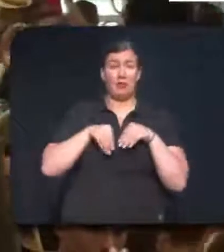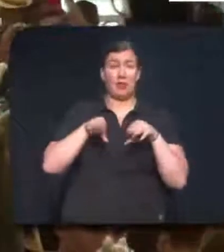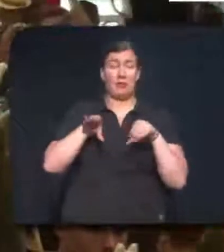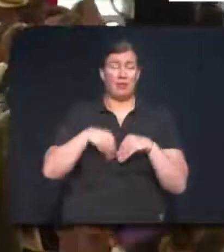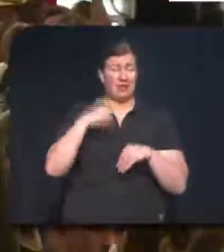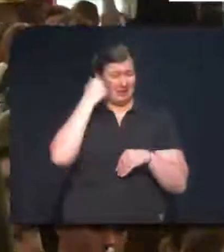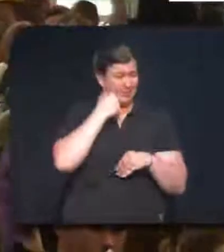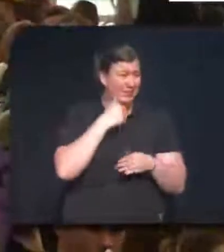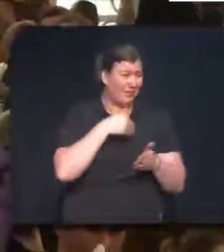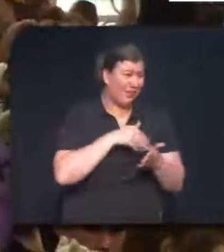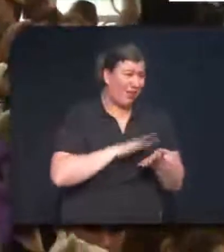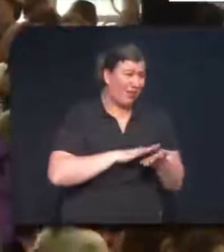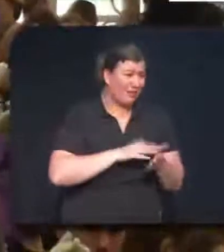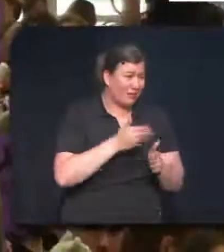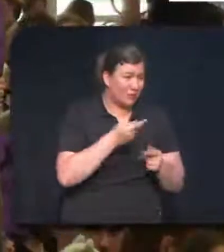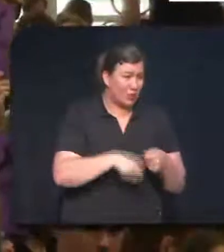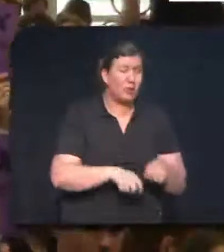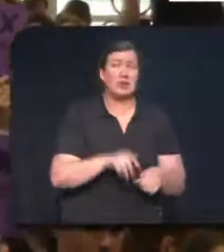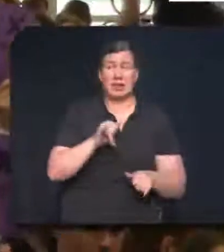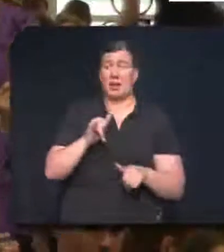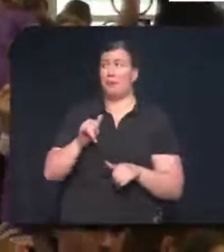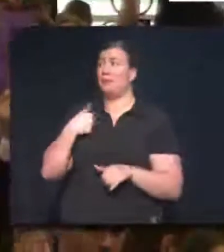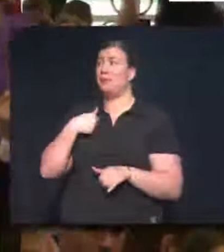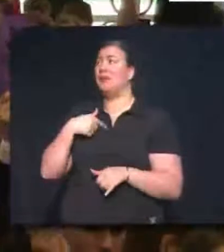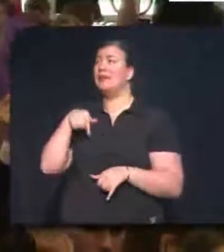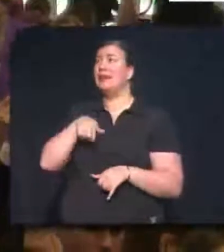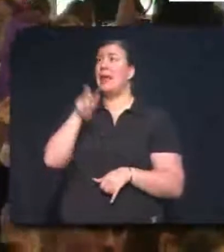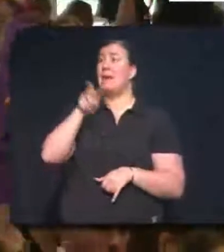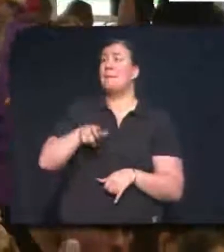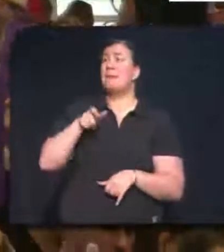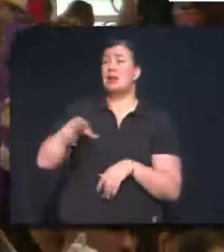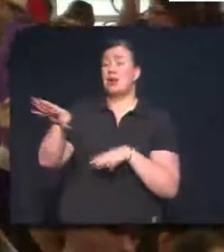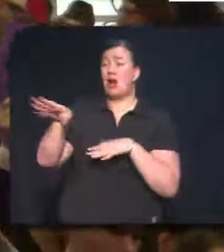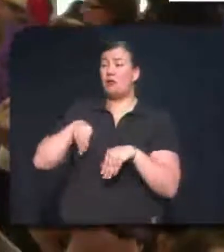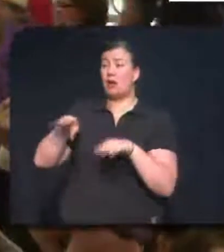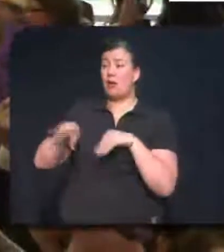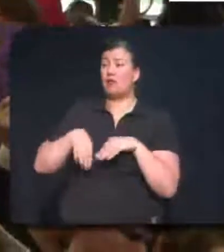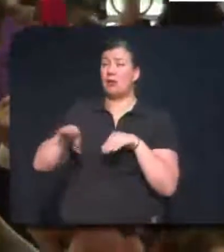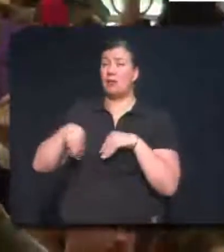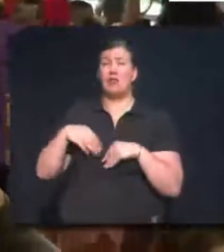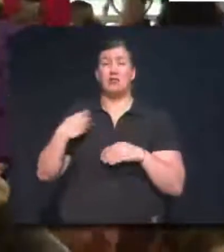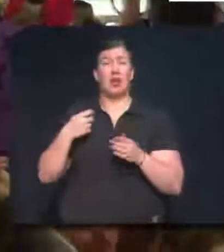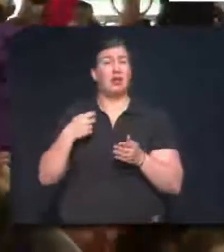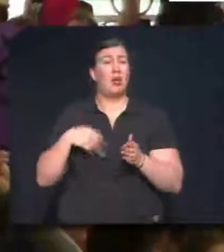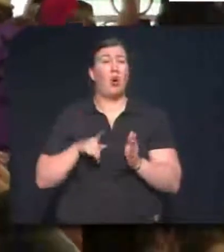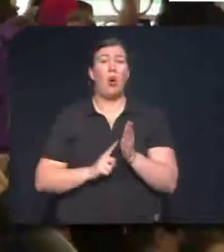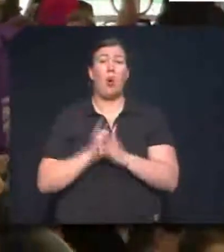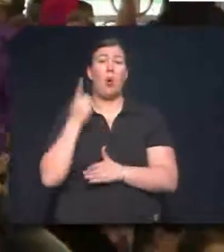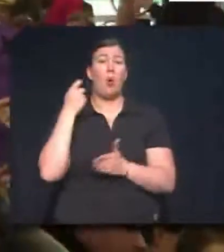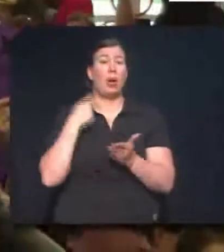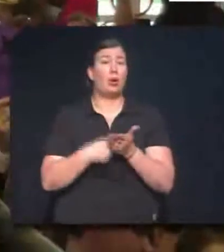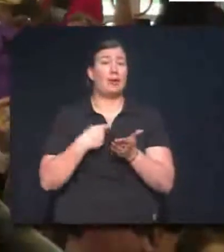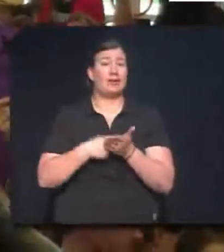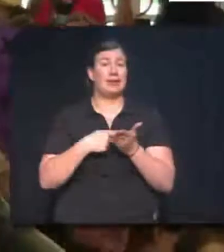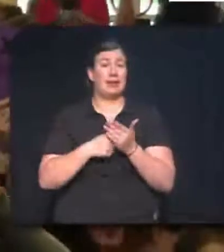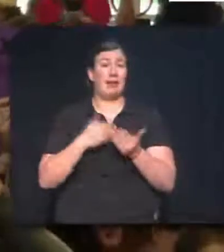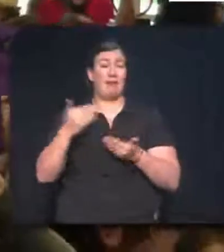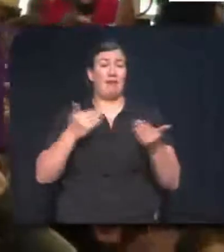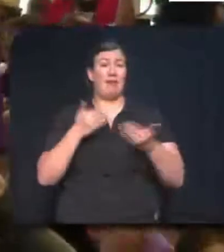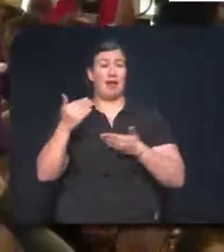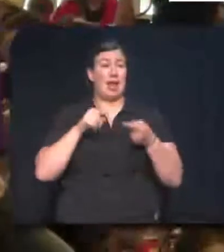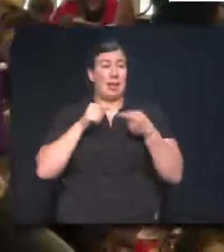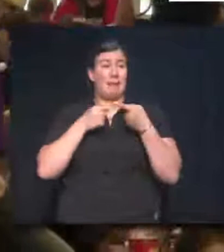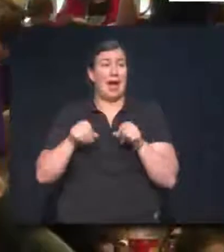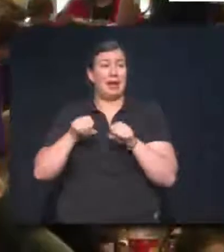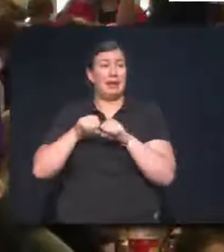hat es halt sehr hohe Kosten im Vergleich wir könnten viel mehr Menschen helfen mit dieser anderen Lösung wenn man